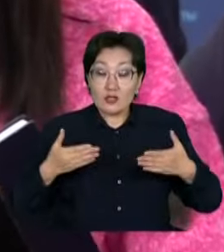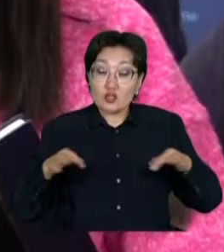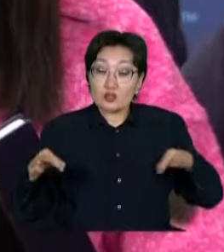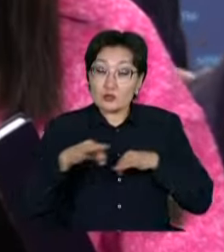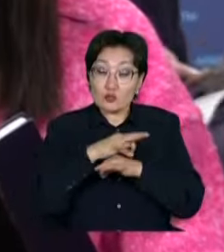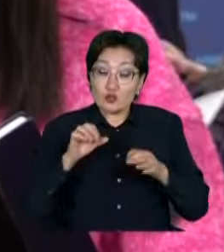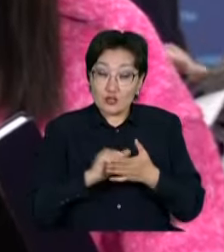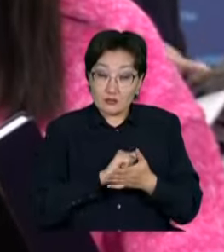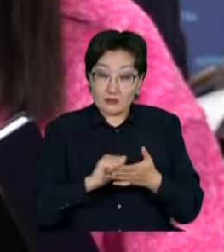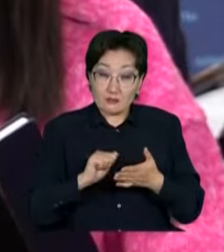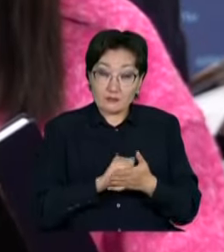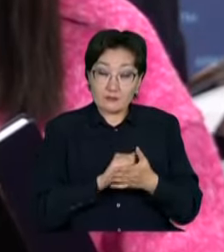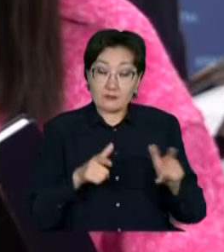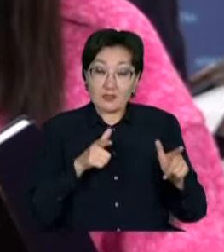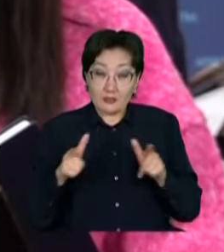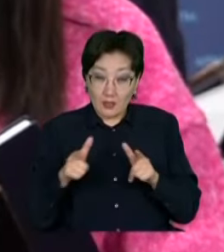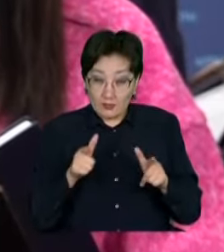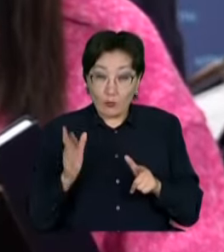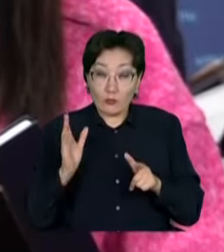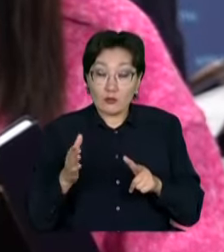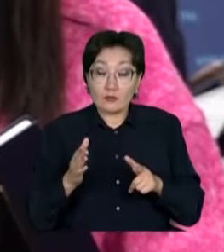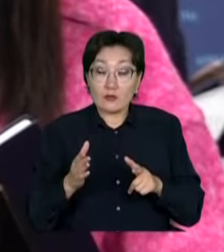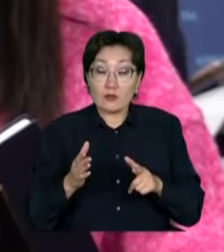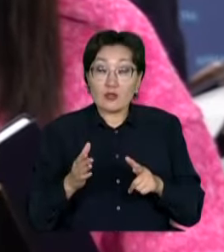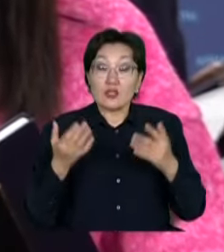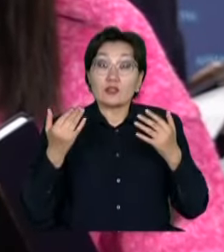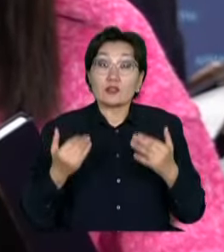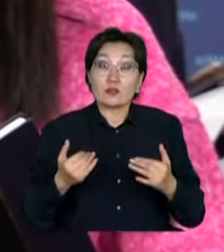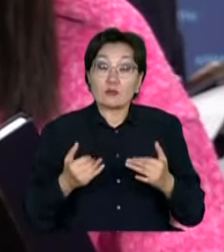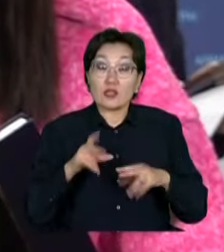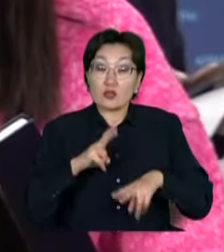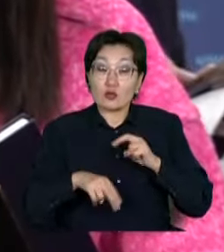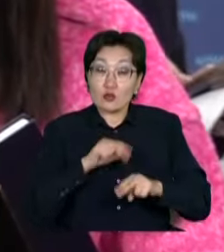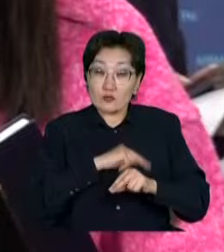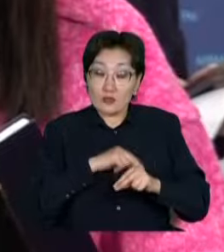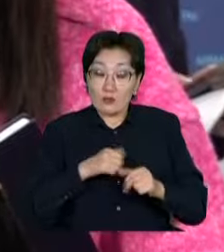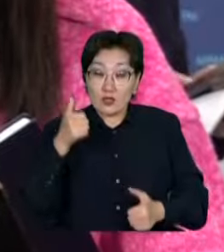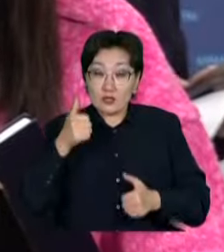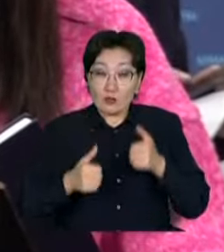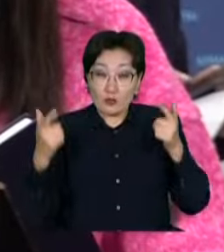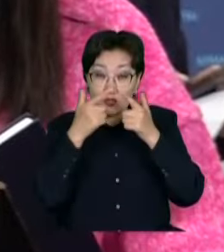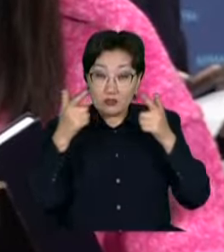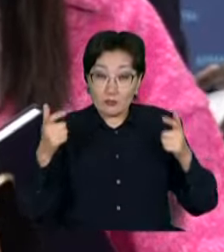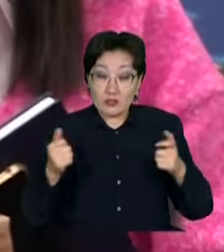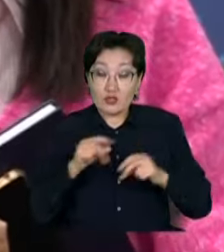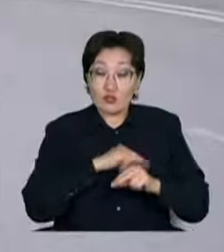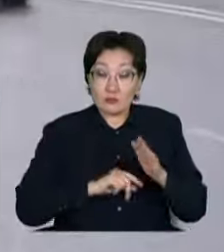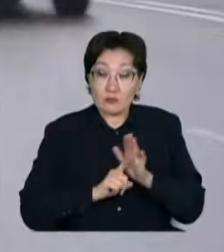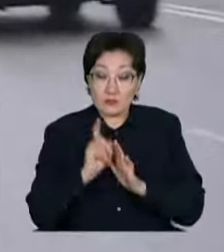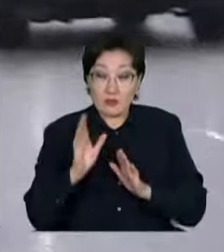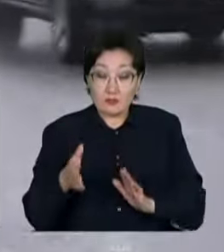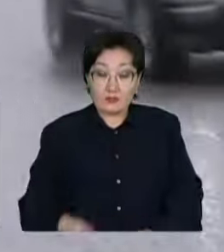жобалық сметалық құжат шықса, біз деген енді құрылыс жұмыстарына конкурс объявлять етіп жұмысты